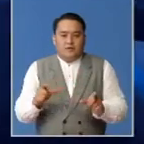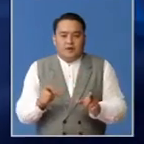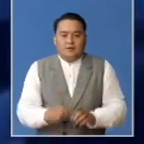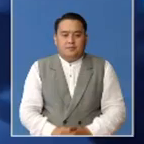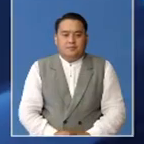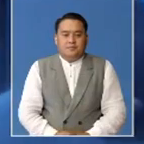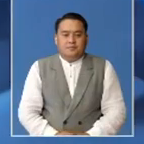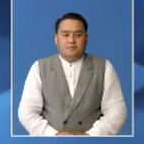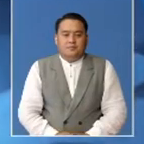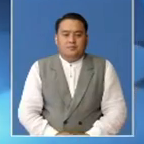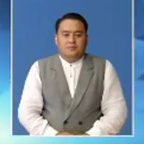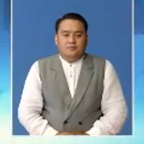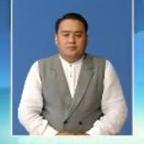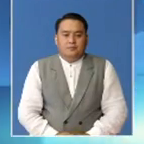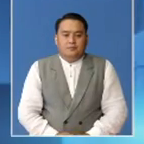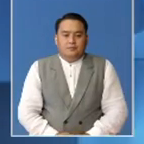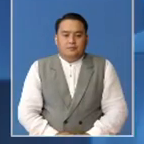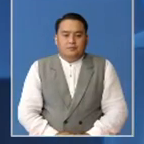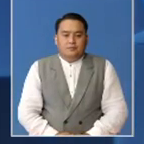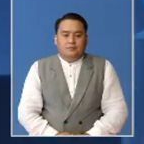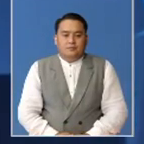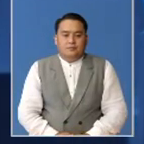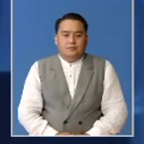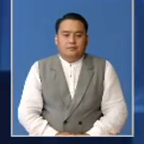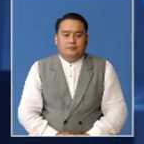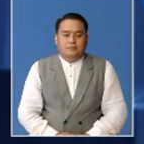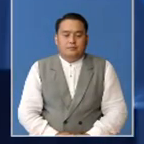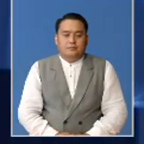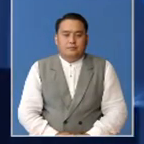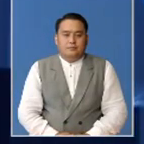Пана Анитова, Нуржан Муканов, телеканал ЖТСУ, Талдыкурган.